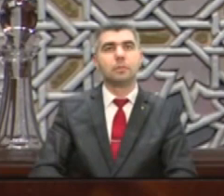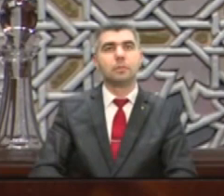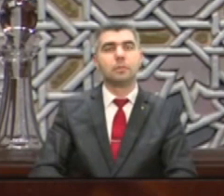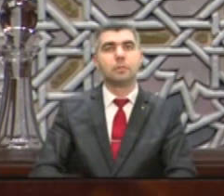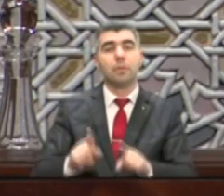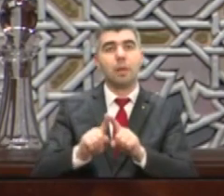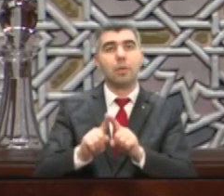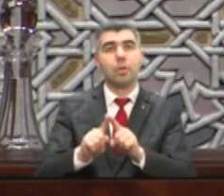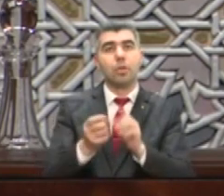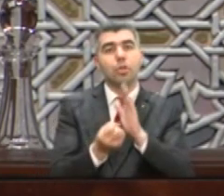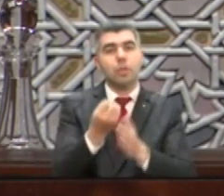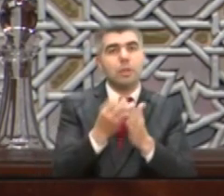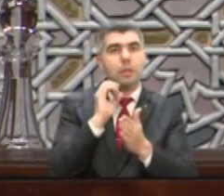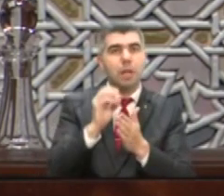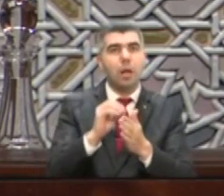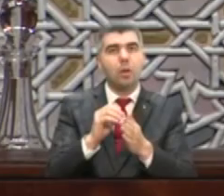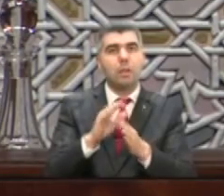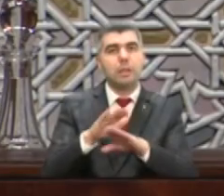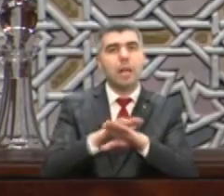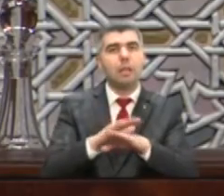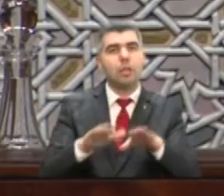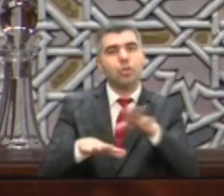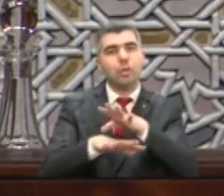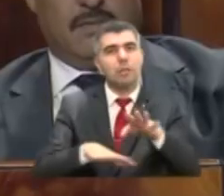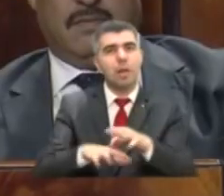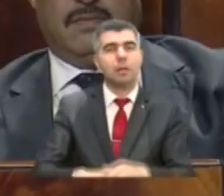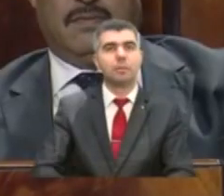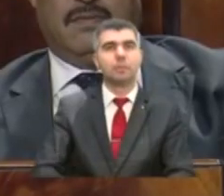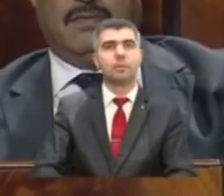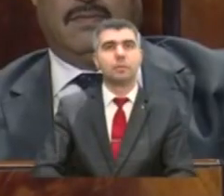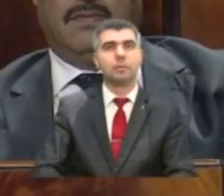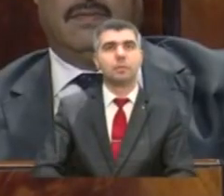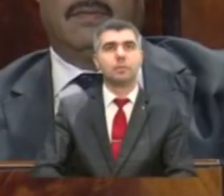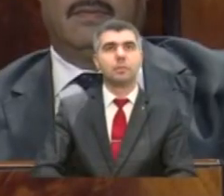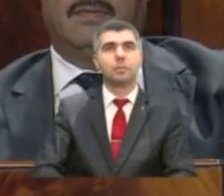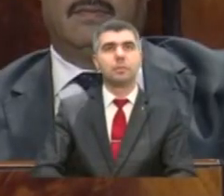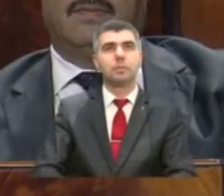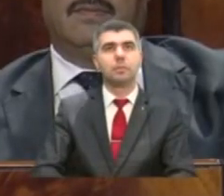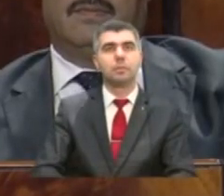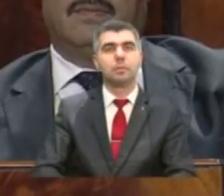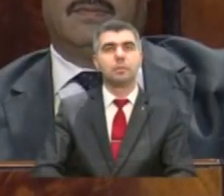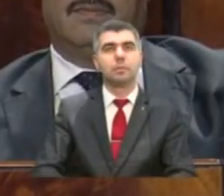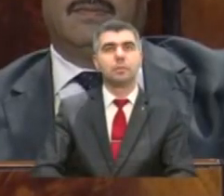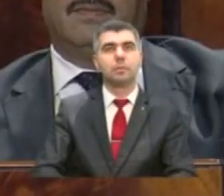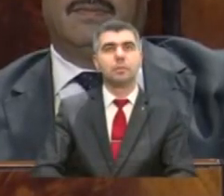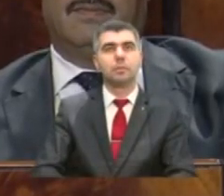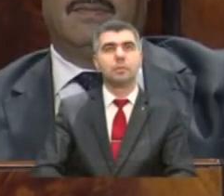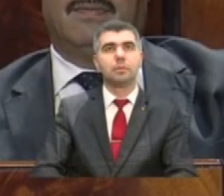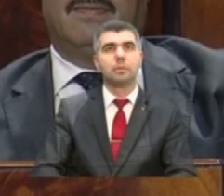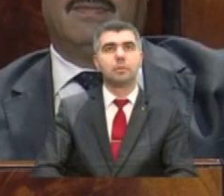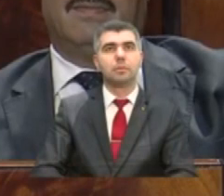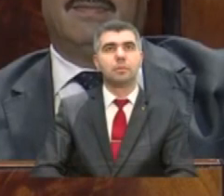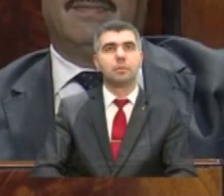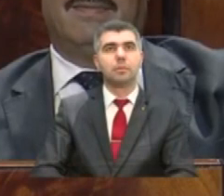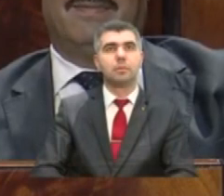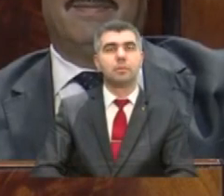تطوير مقاربة السياسات الاجتماعية. شكرا سيد الرئيس. معذرة سيد النائب. صلح ديك السمية، الله يرضي عليك.